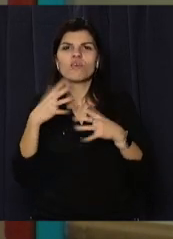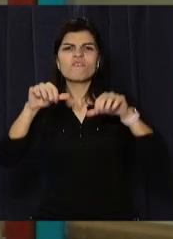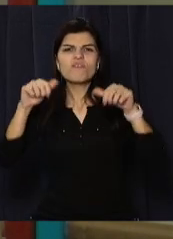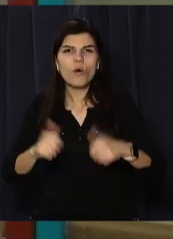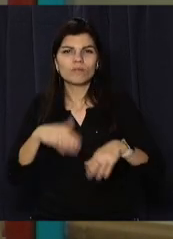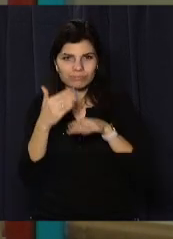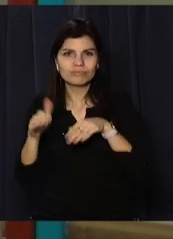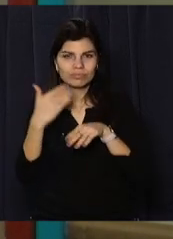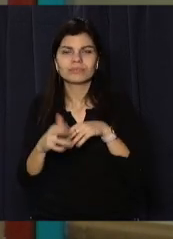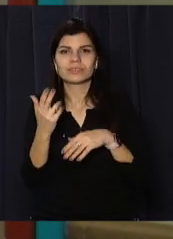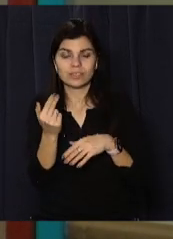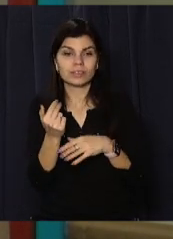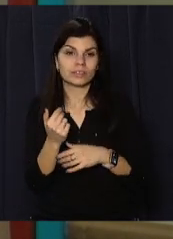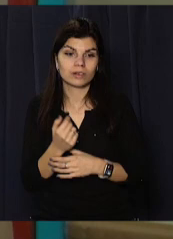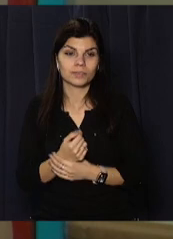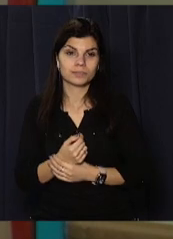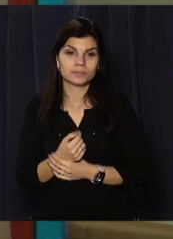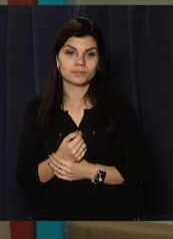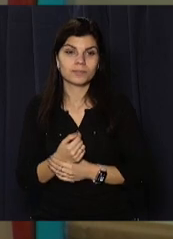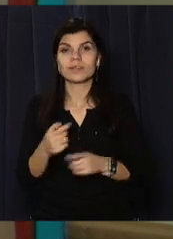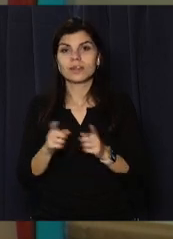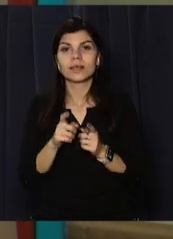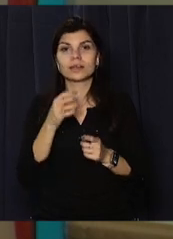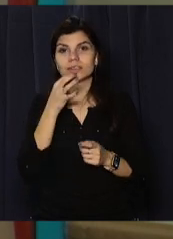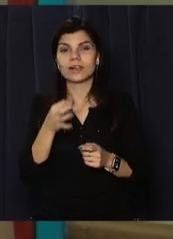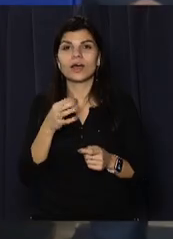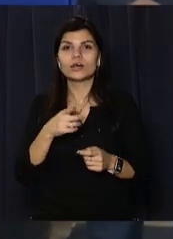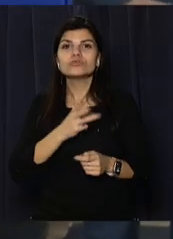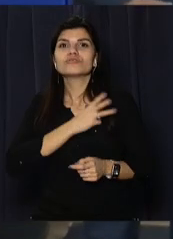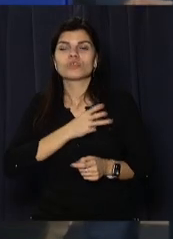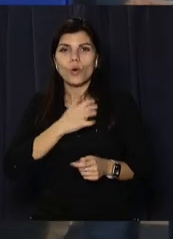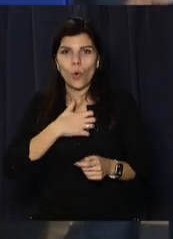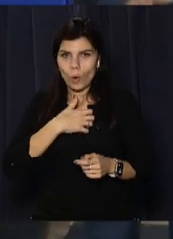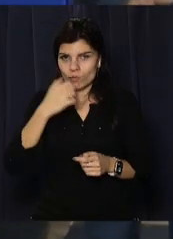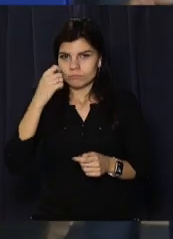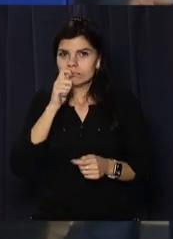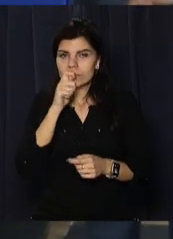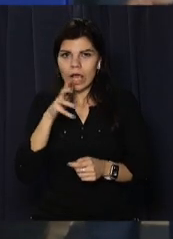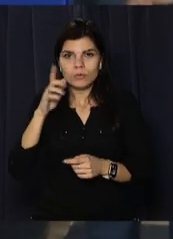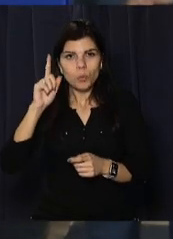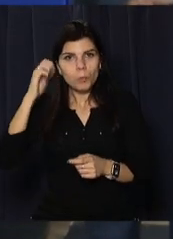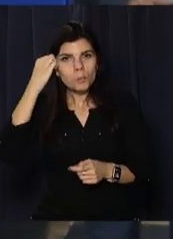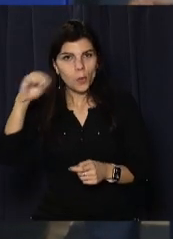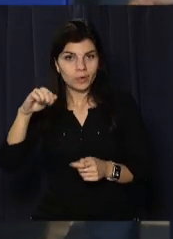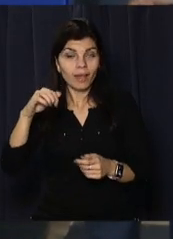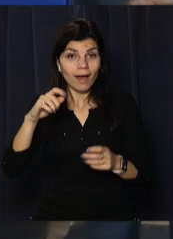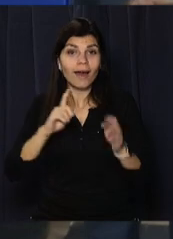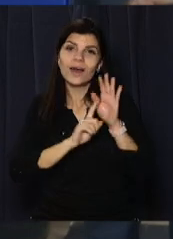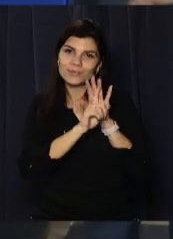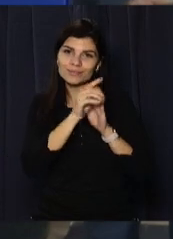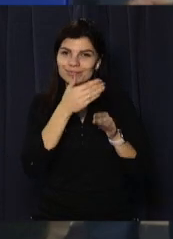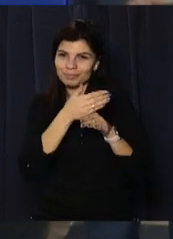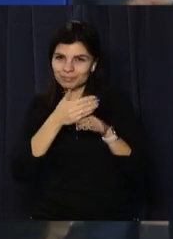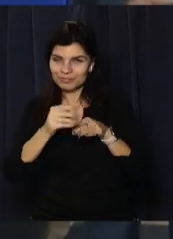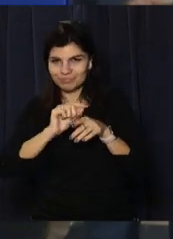звісно, ну і... так сказать, жажда к победі. На урочистий ювілей до спортивної школи завітали батьки